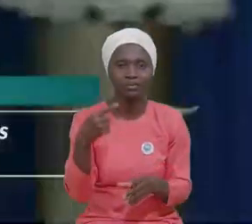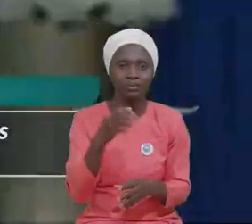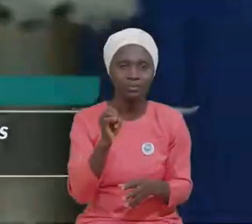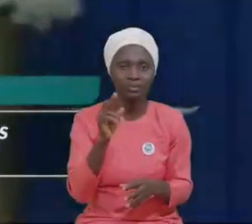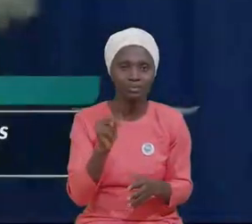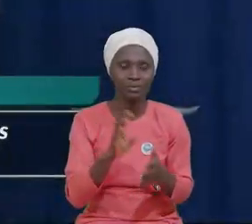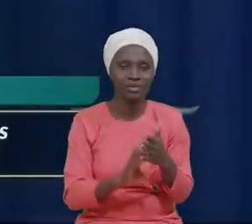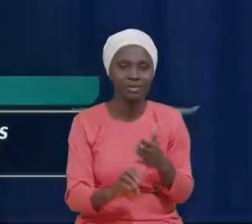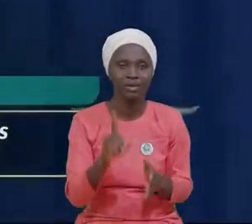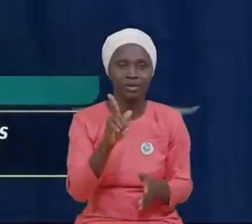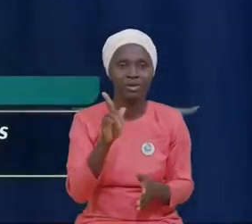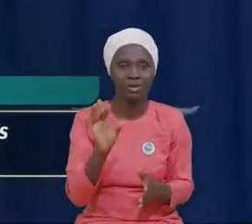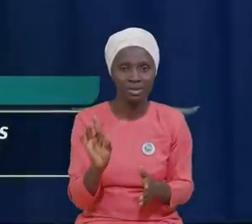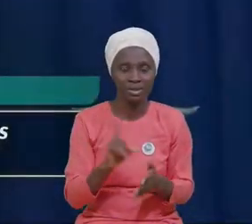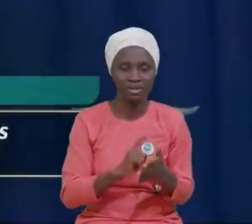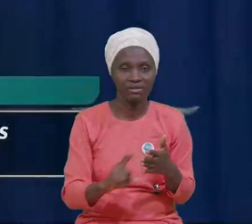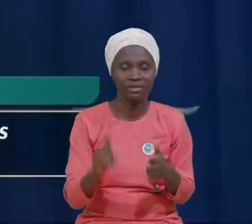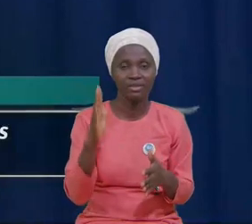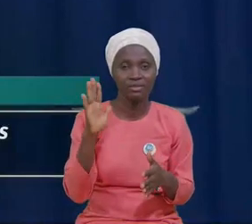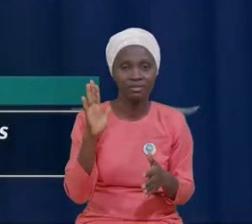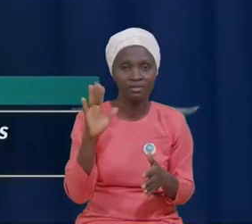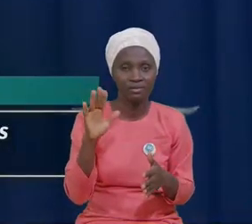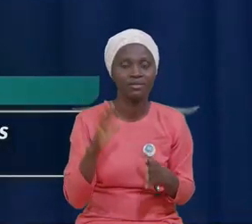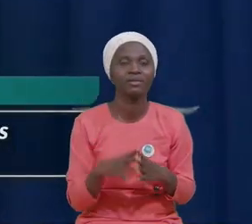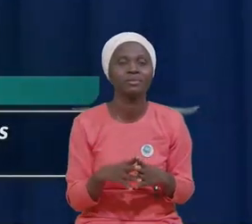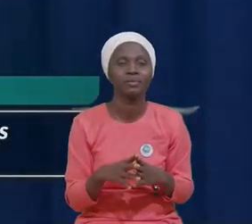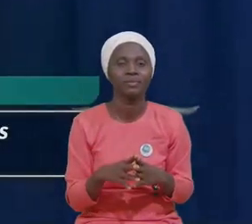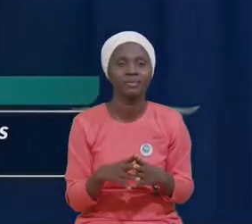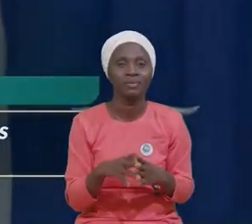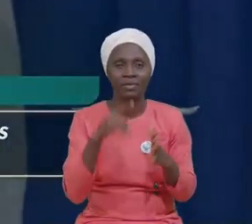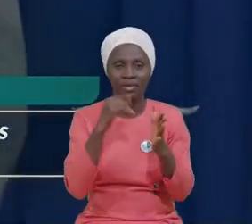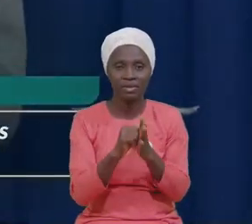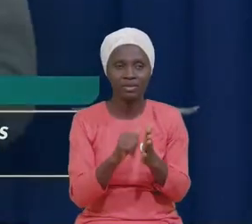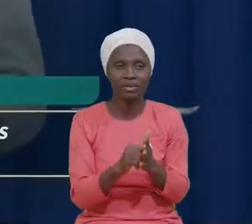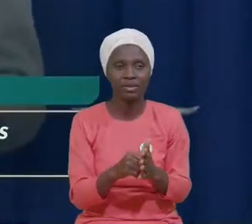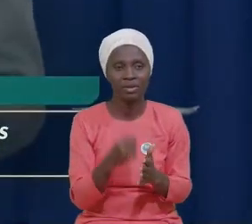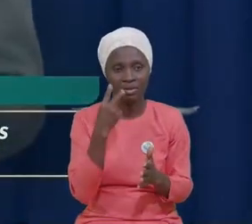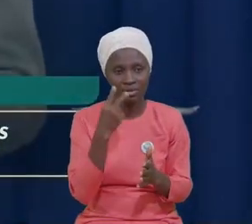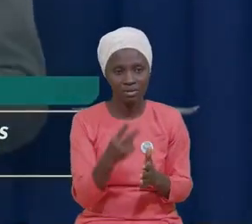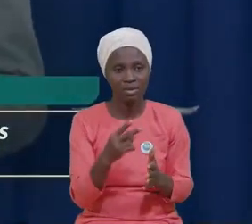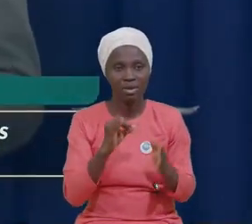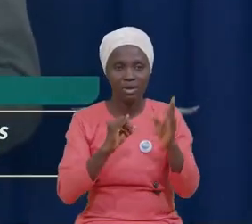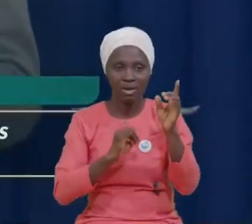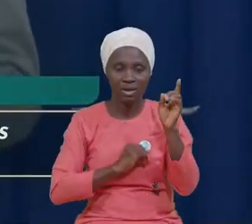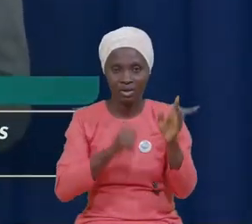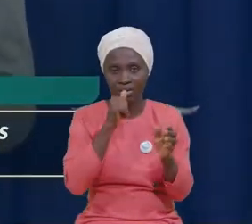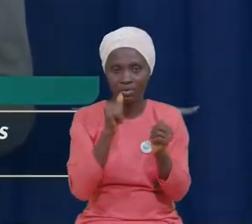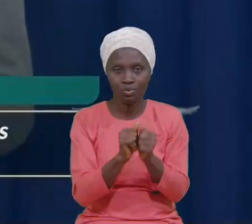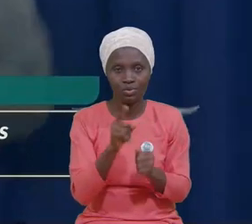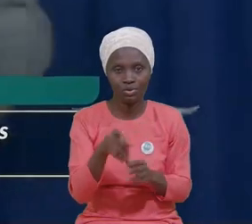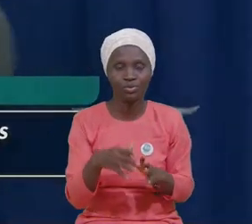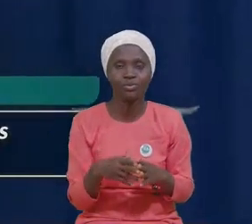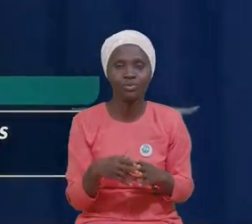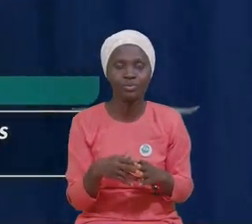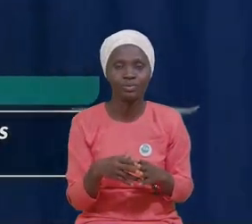Genèse 28, 15. En Genèse 28, verset 15. Voici, je suis avec